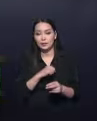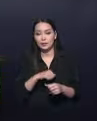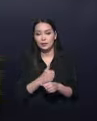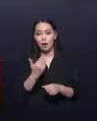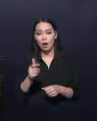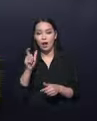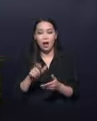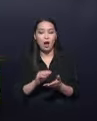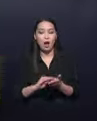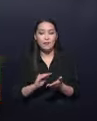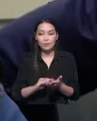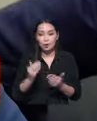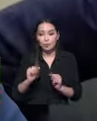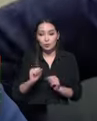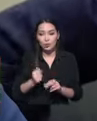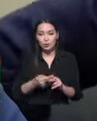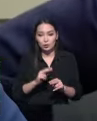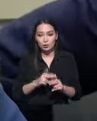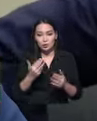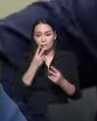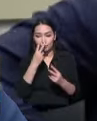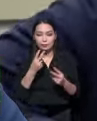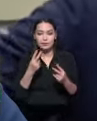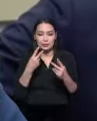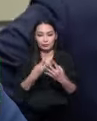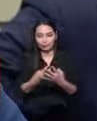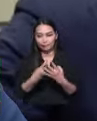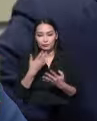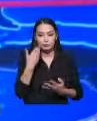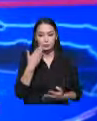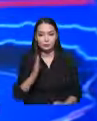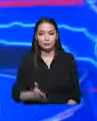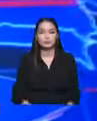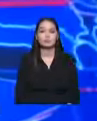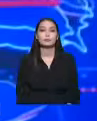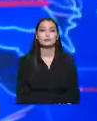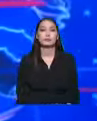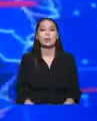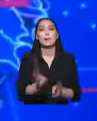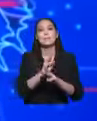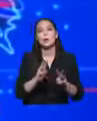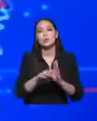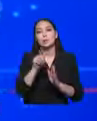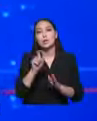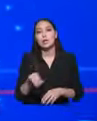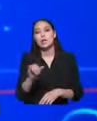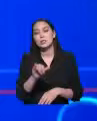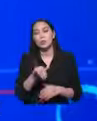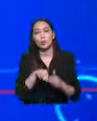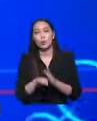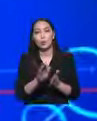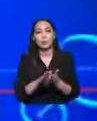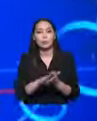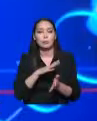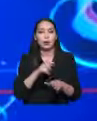авторлар алу керек ақшасын алып отыратын болса, сол бізге ең маңызды болып тұр. Мәжіліс депутаттары сенбілікке шықты. Халық